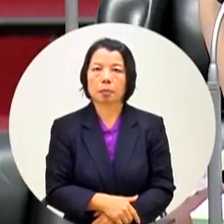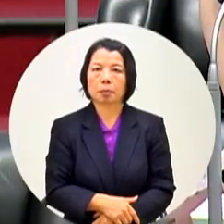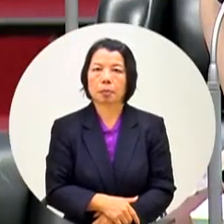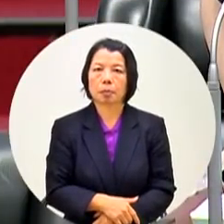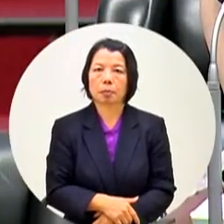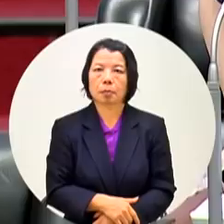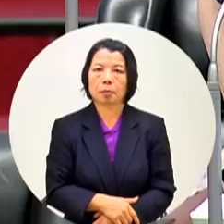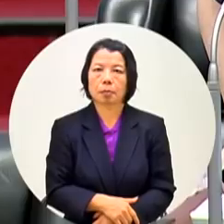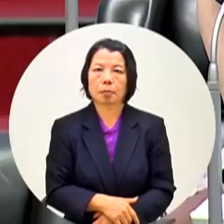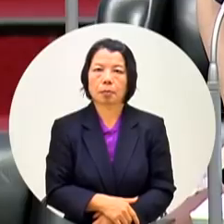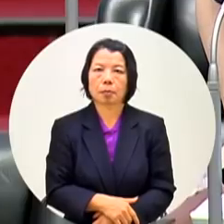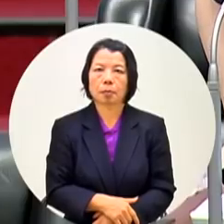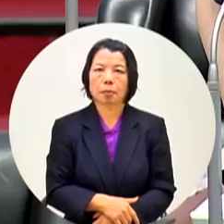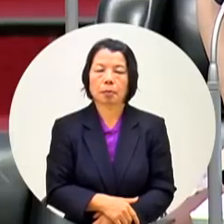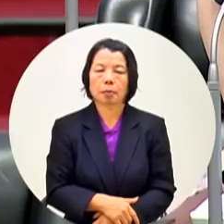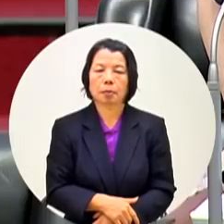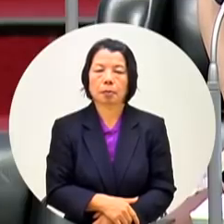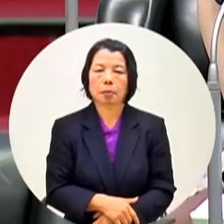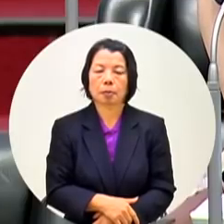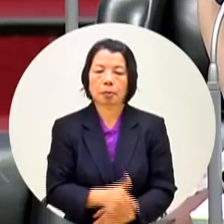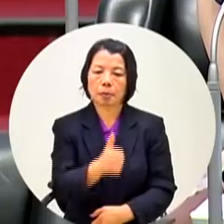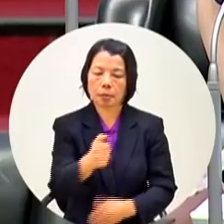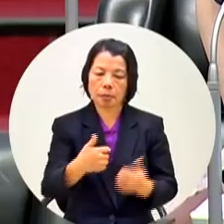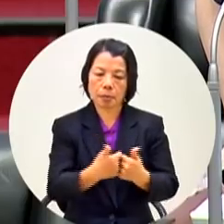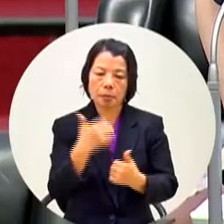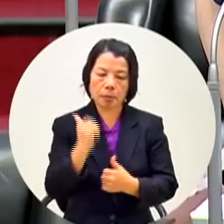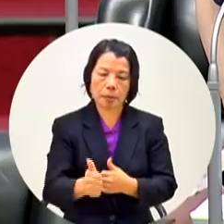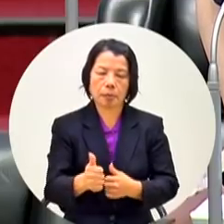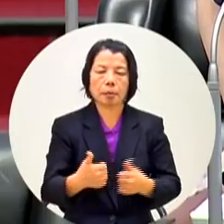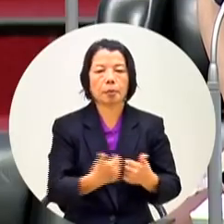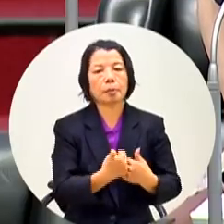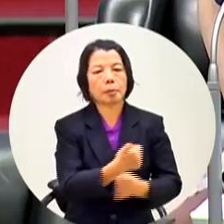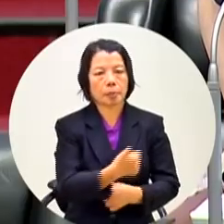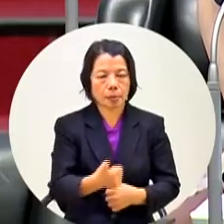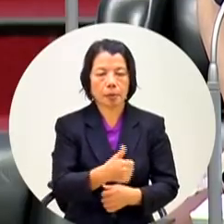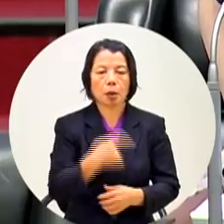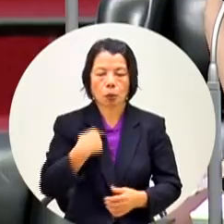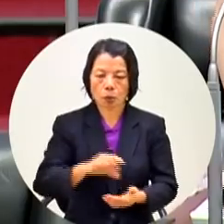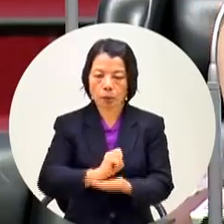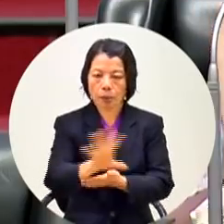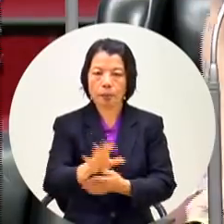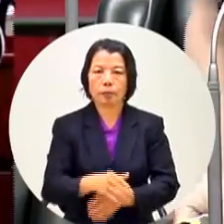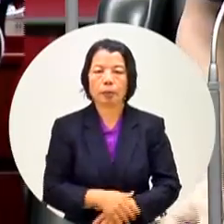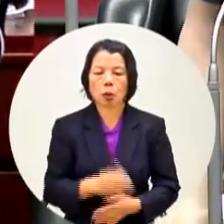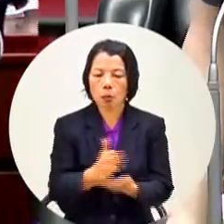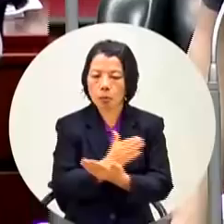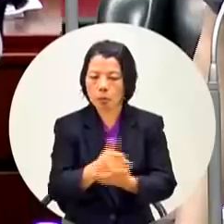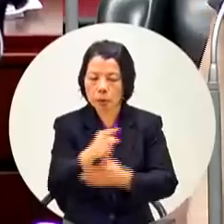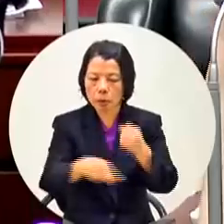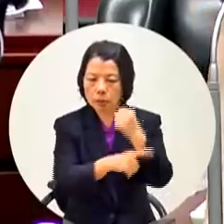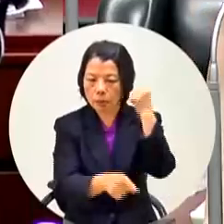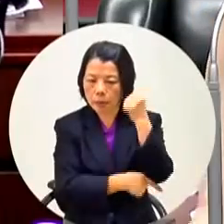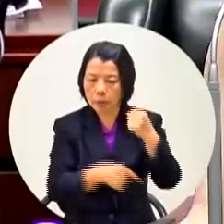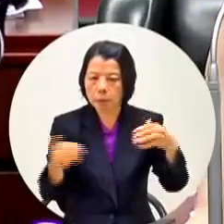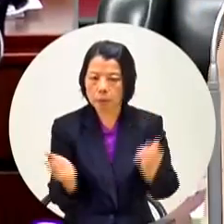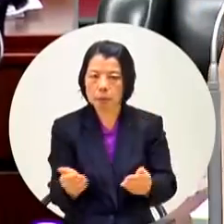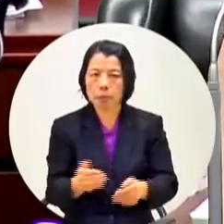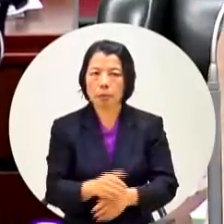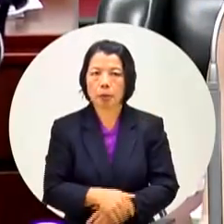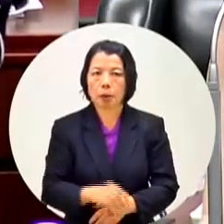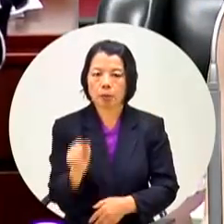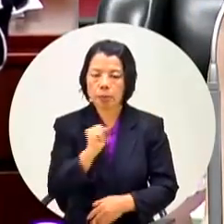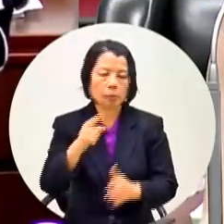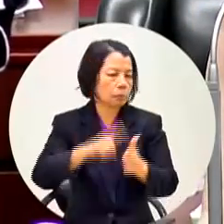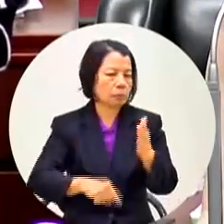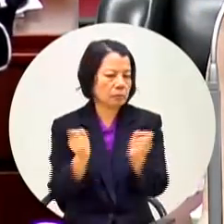谢谢局长，谢谢议员。我想跟议员报告，我们判断一个法律问题，我不能够这么简单的数据，我要